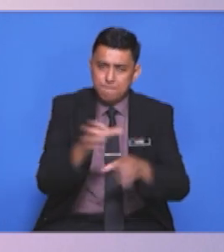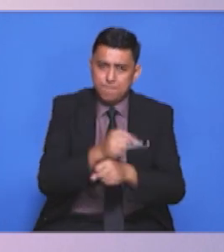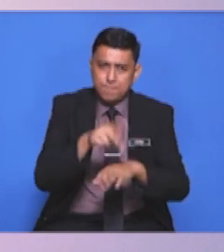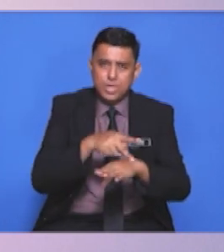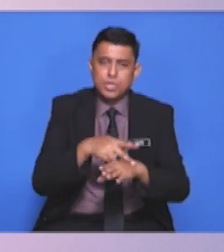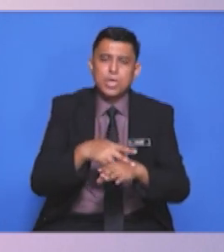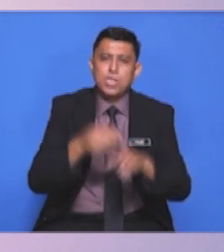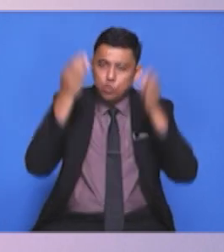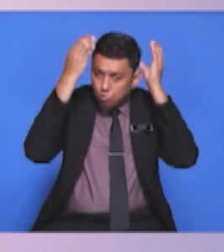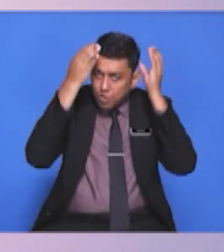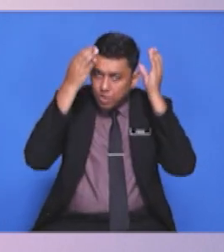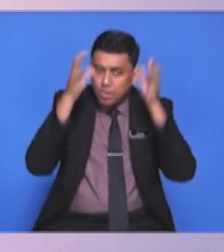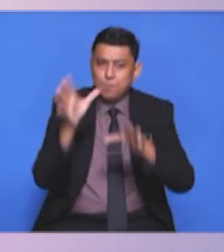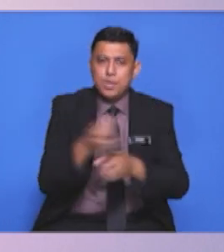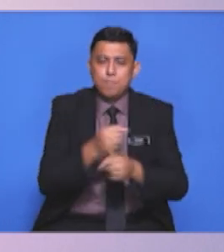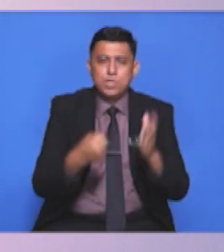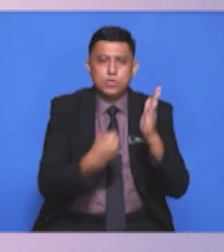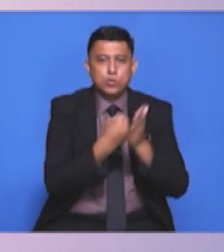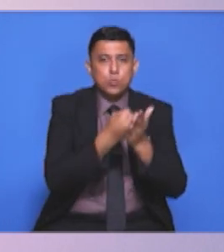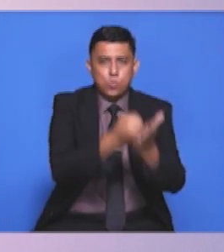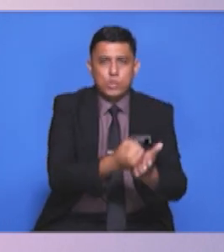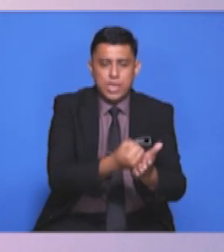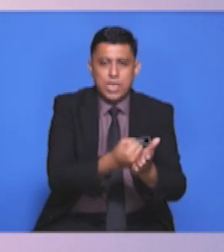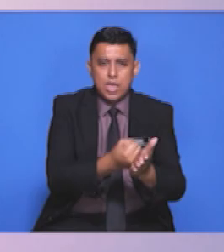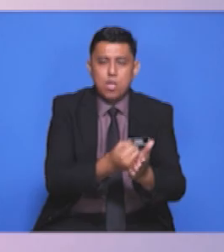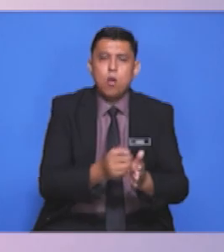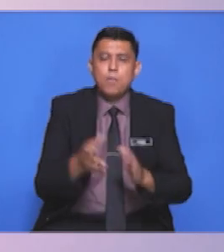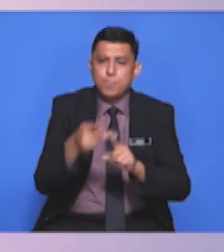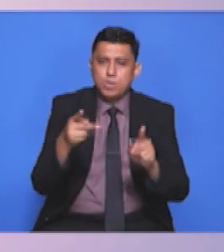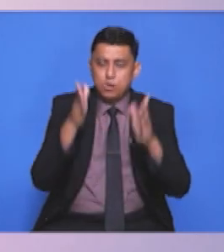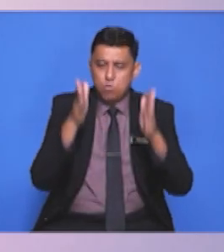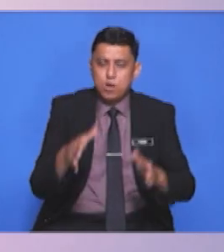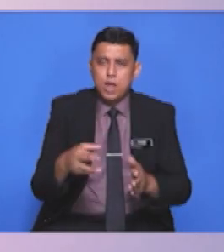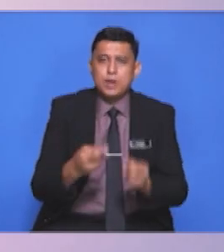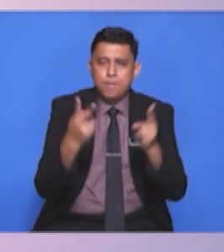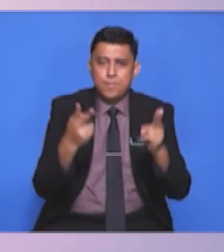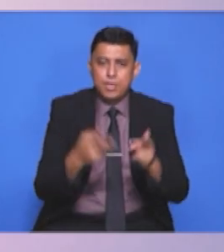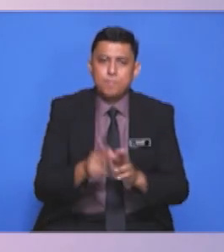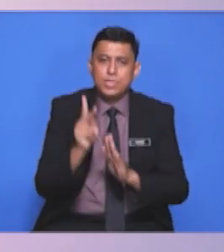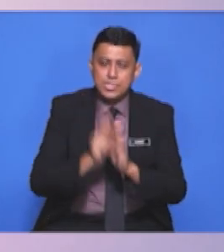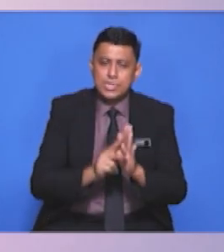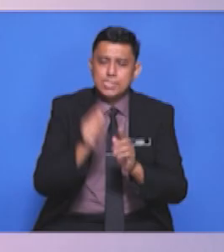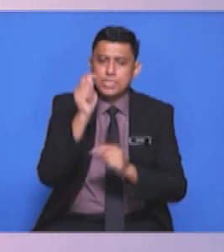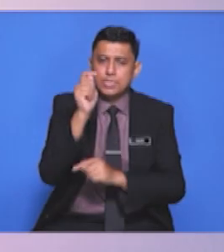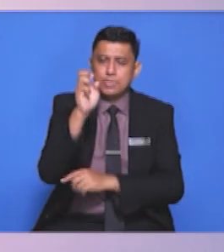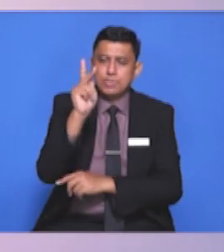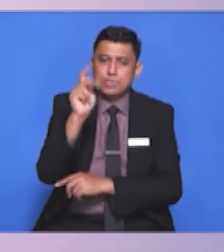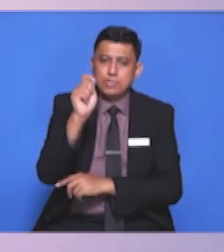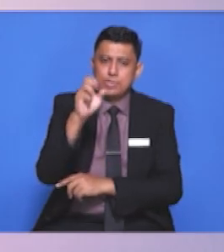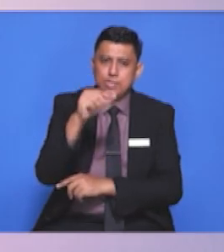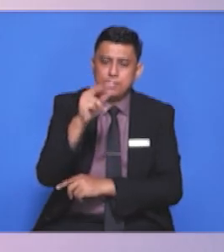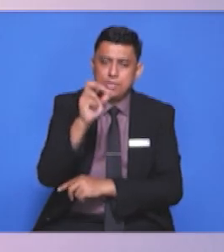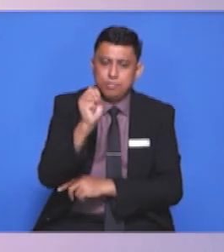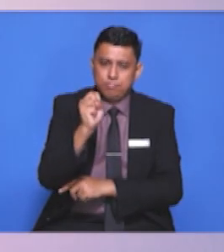ular ramai kesalahan penegasan sepatunya ketegasan Bagaimana